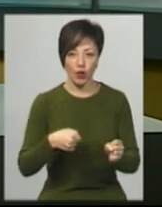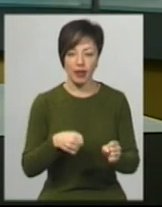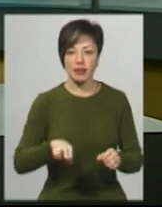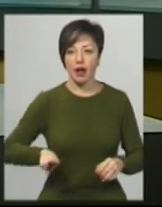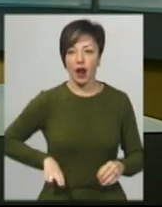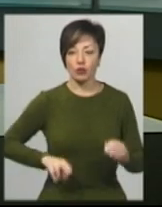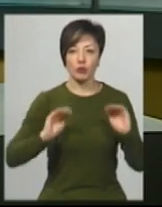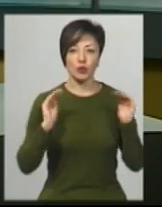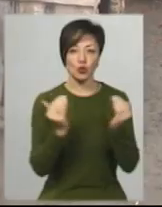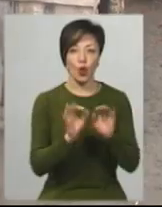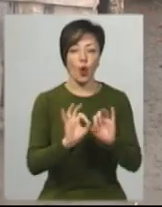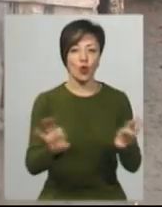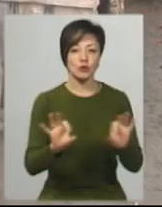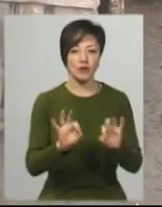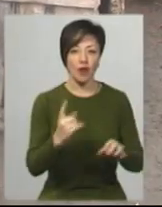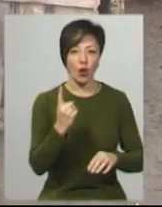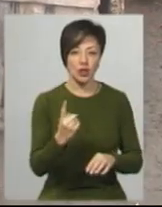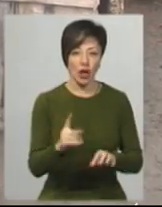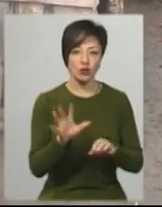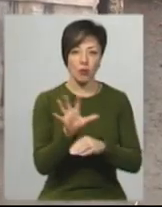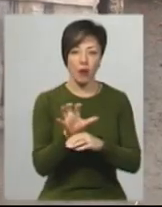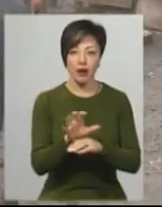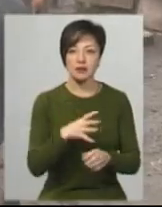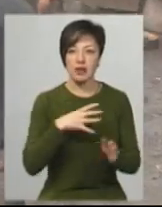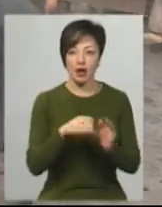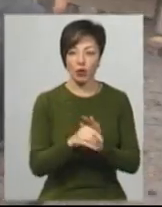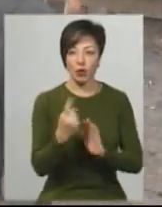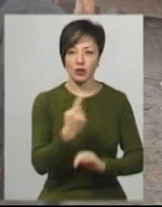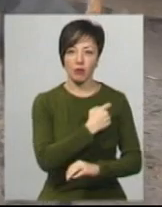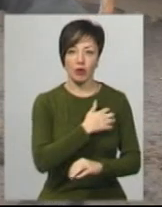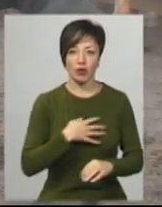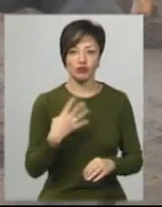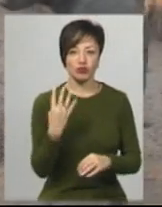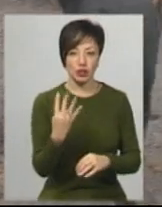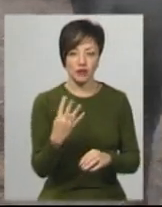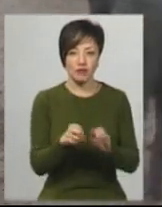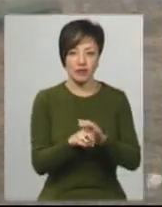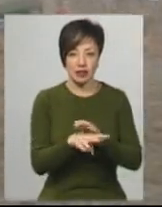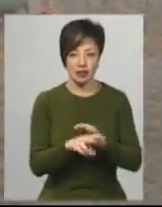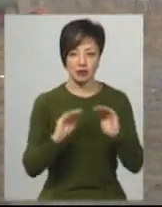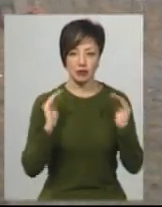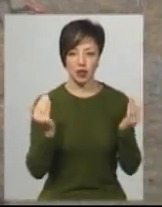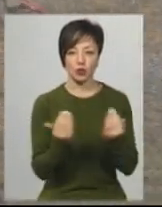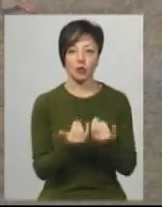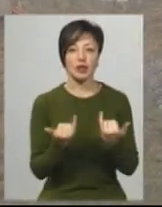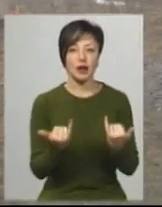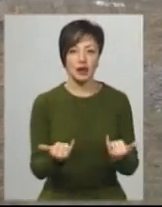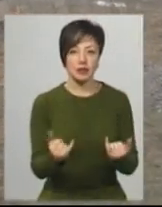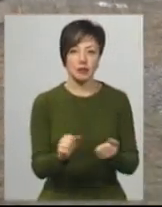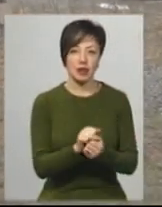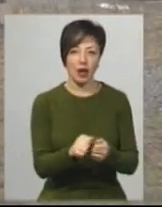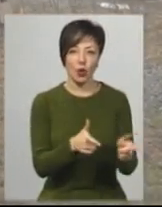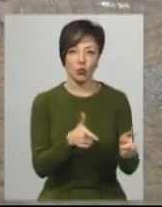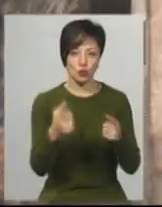притулку Оксана Кулинич розповіла, одна собака загинула, одна поранена, четверо під час обстрілу втекли з притулку. Наразі матеріал готується